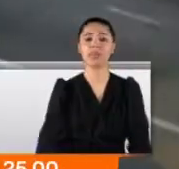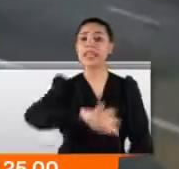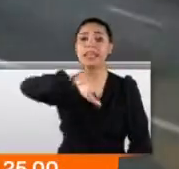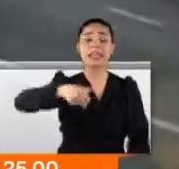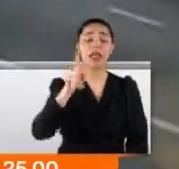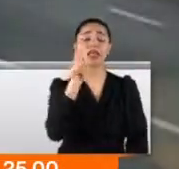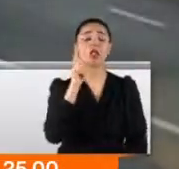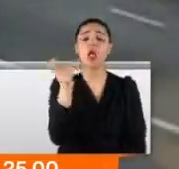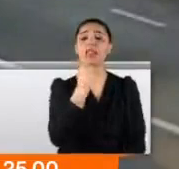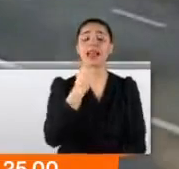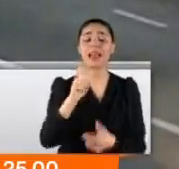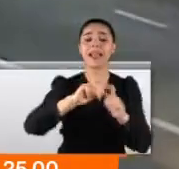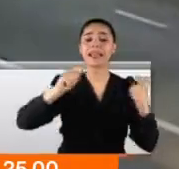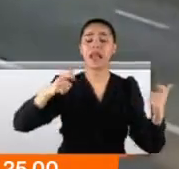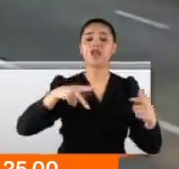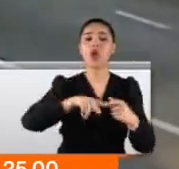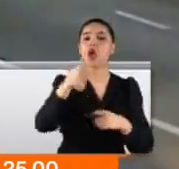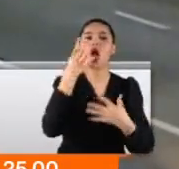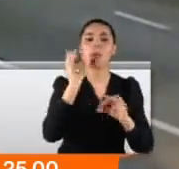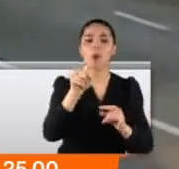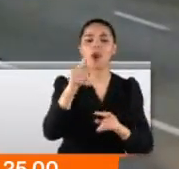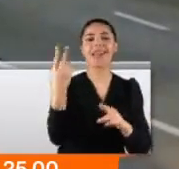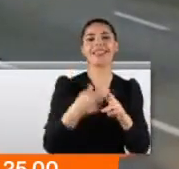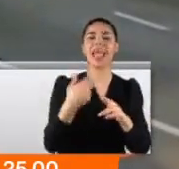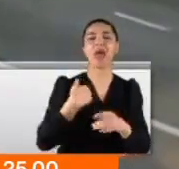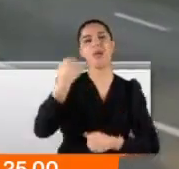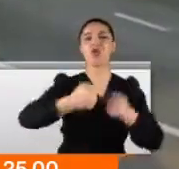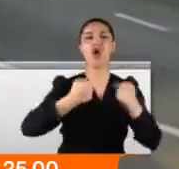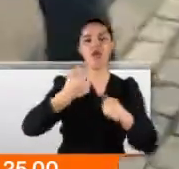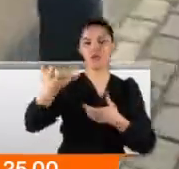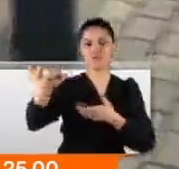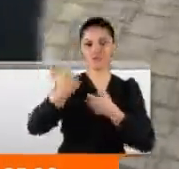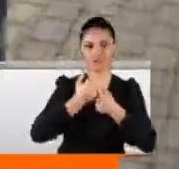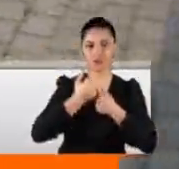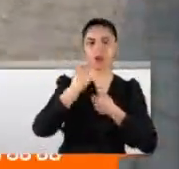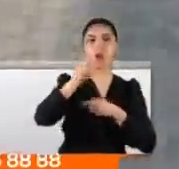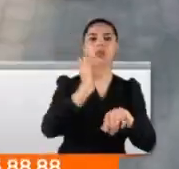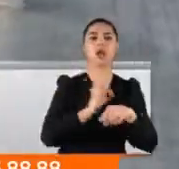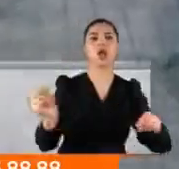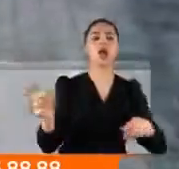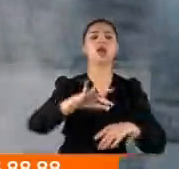Hırsızların son yıllarda geliştirdiği taktik bu. Test sürüşü bahanesiyle araç çalma.